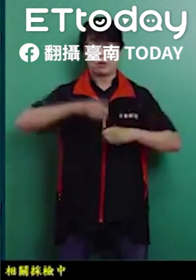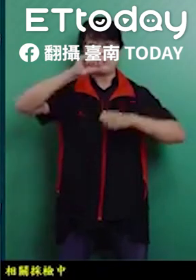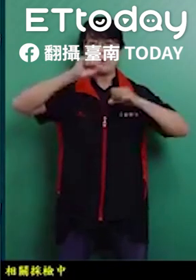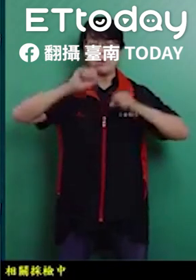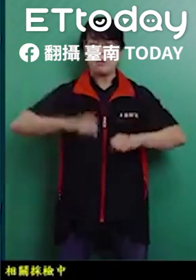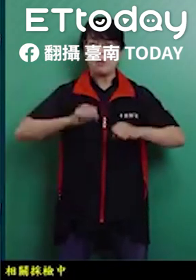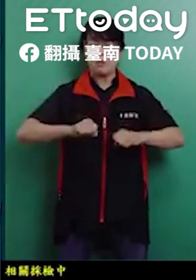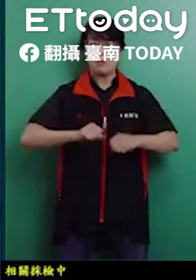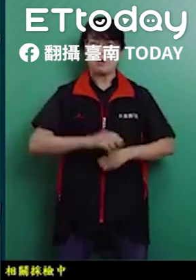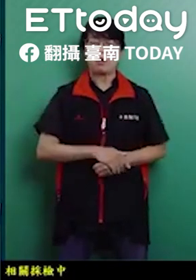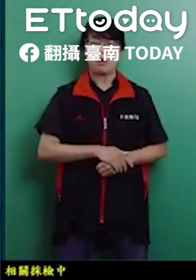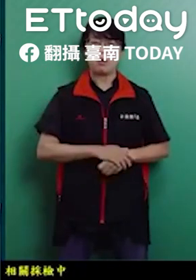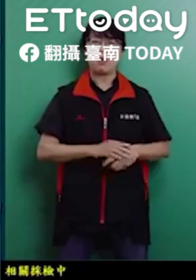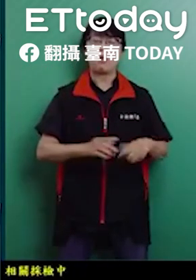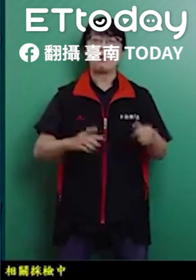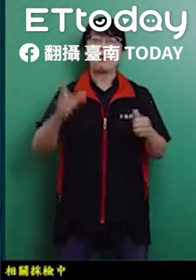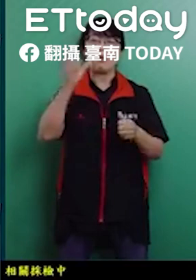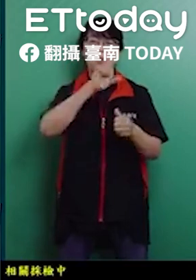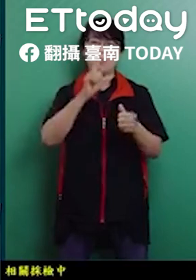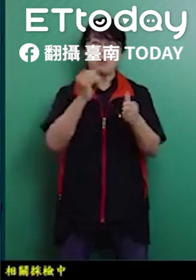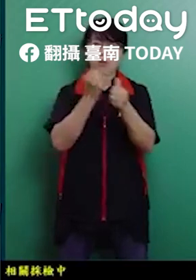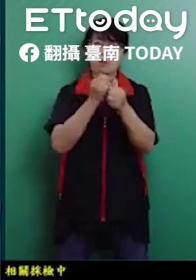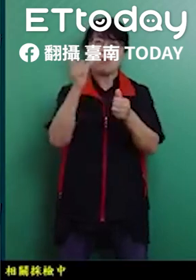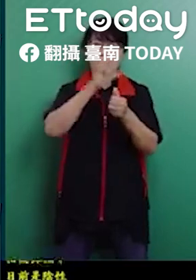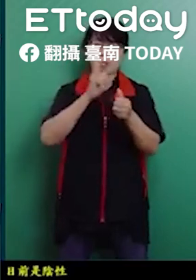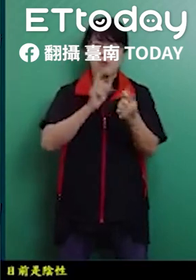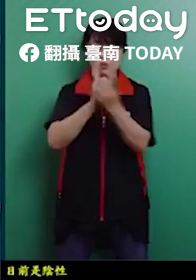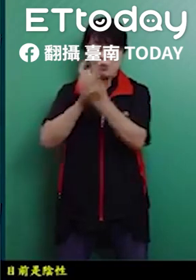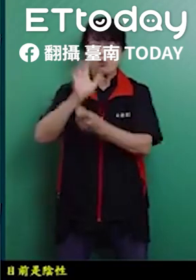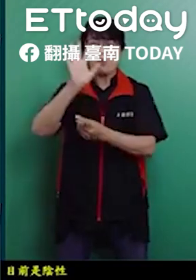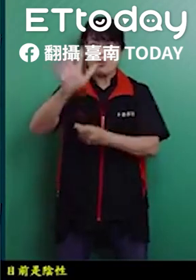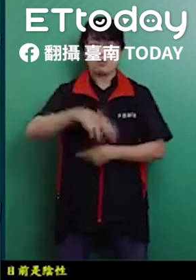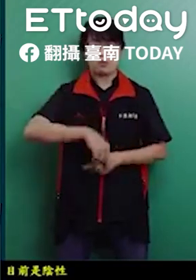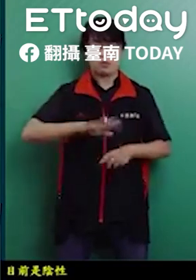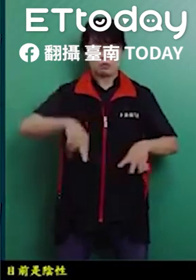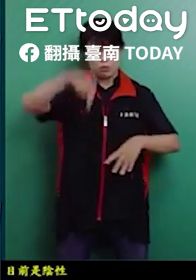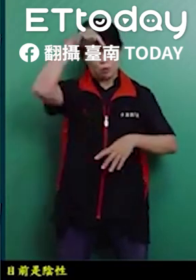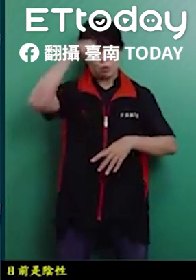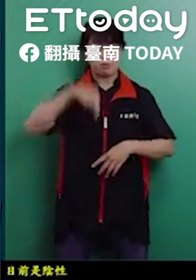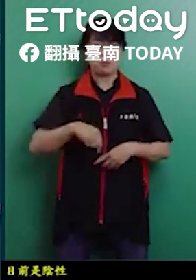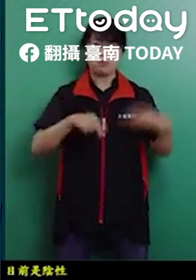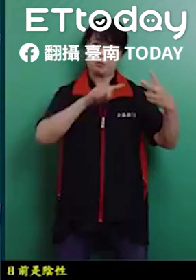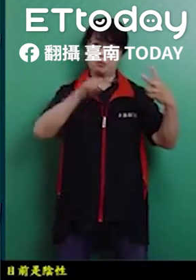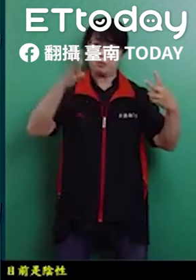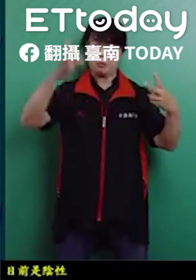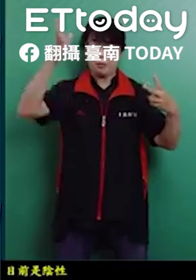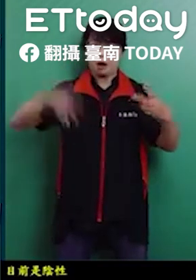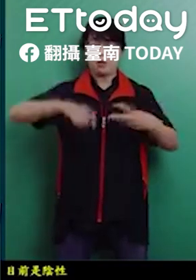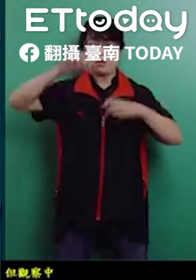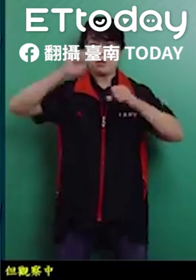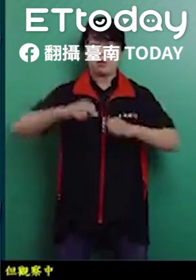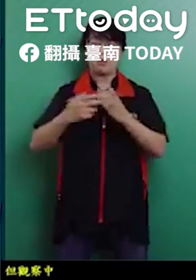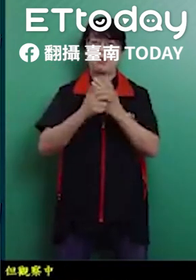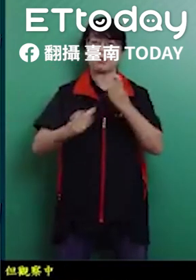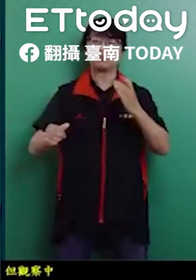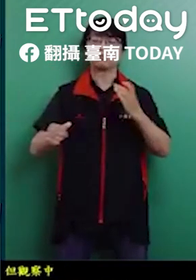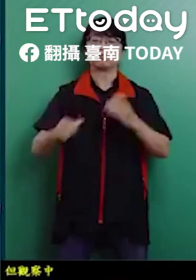国际会议厅参加喜宴者，请在今天下午2点到4点半到永康区卫生所筛